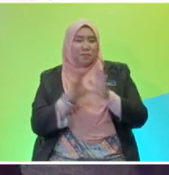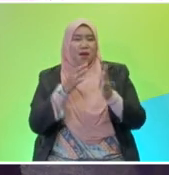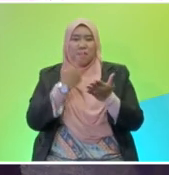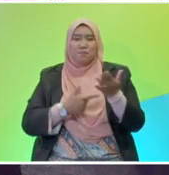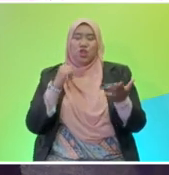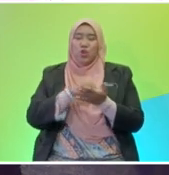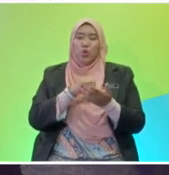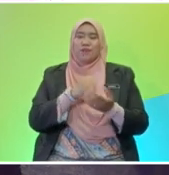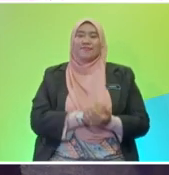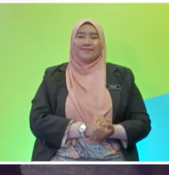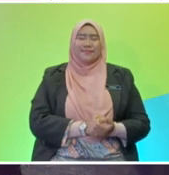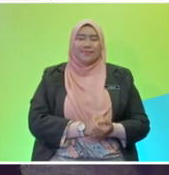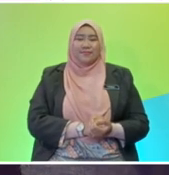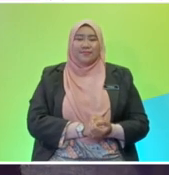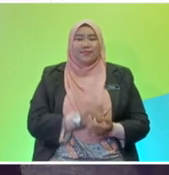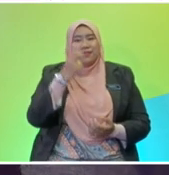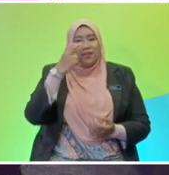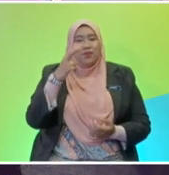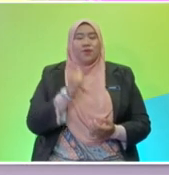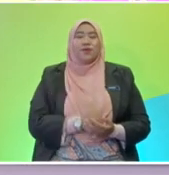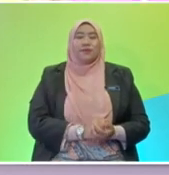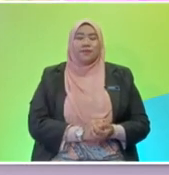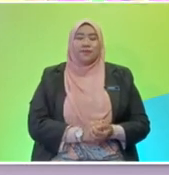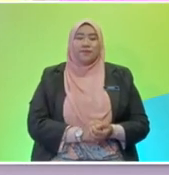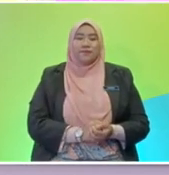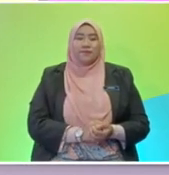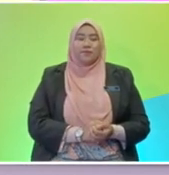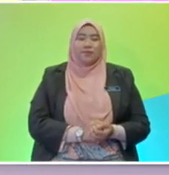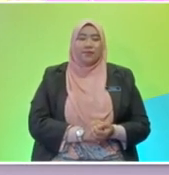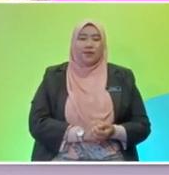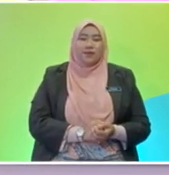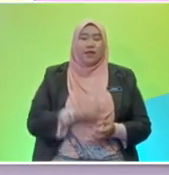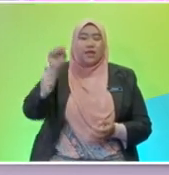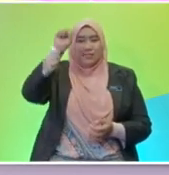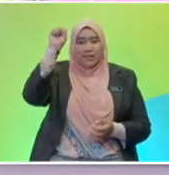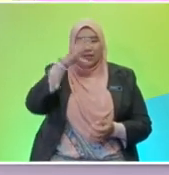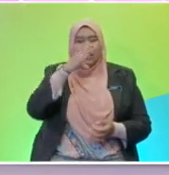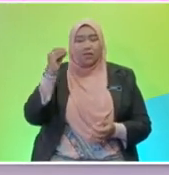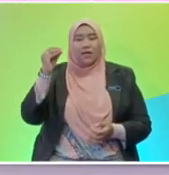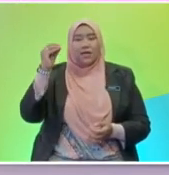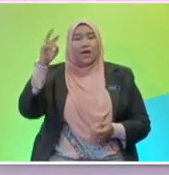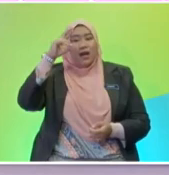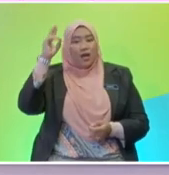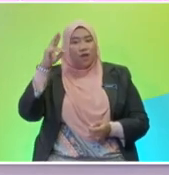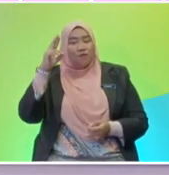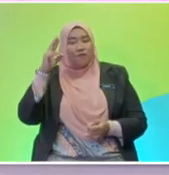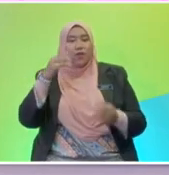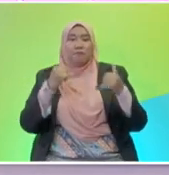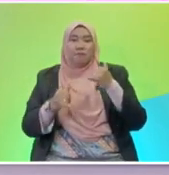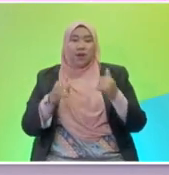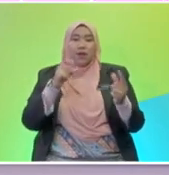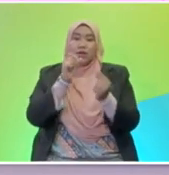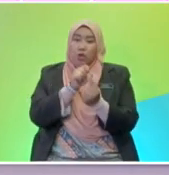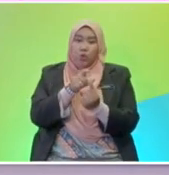Oke aku ayatnya tadi nih Sunny dan Raffi main guli oke